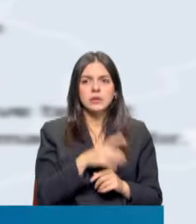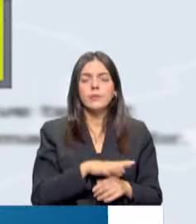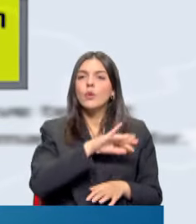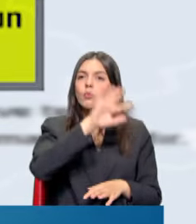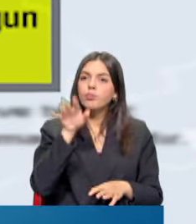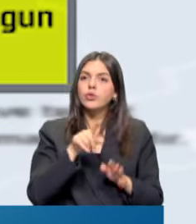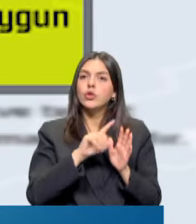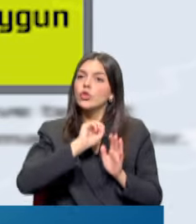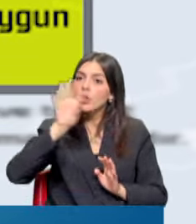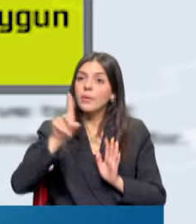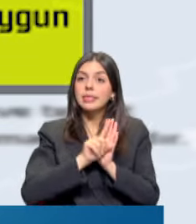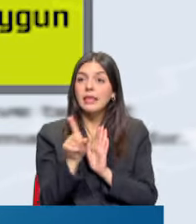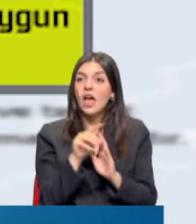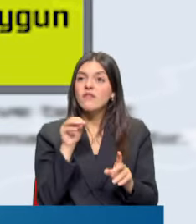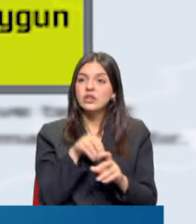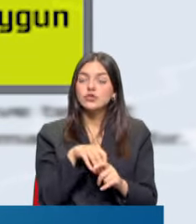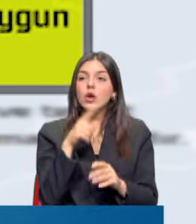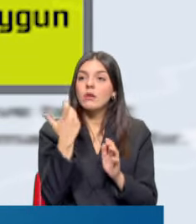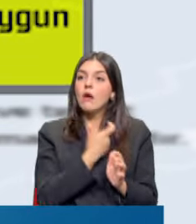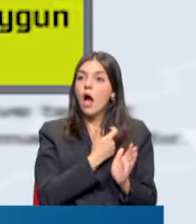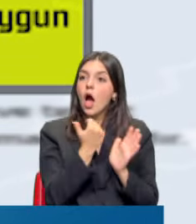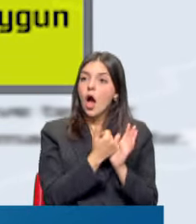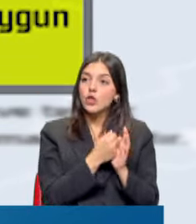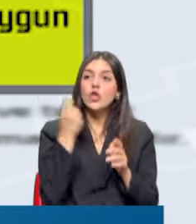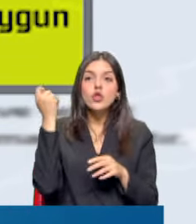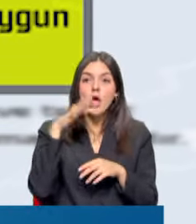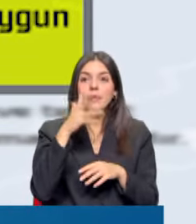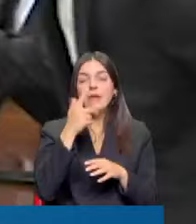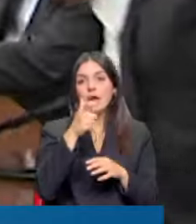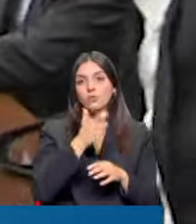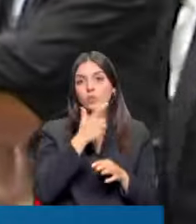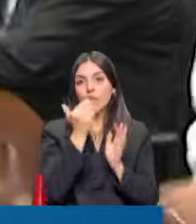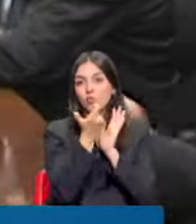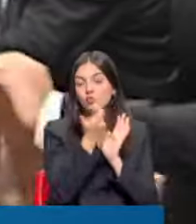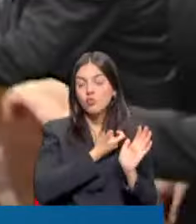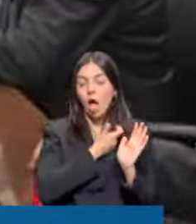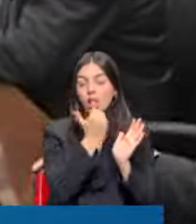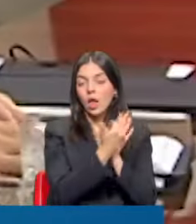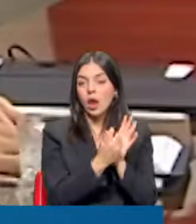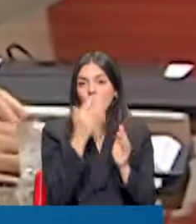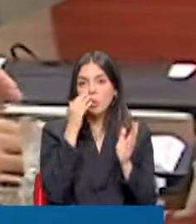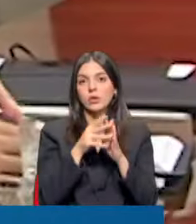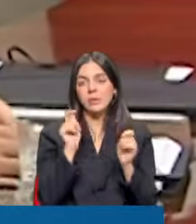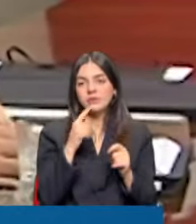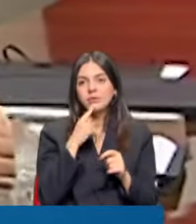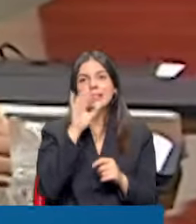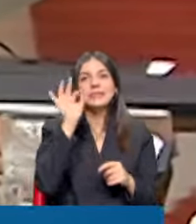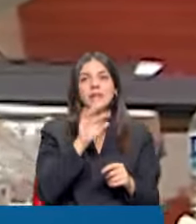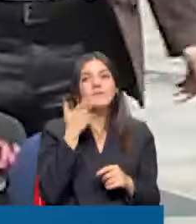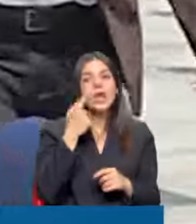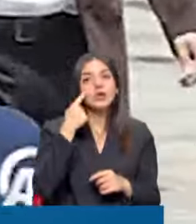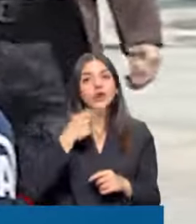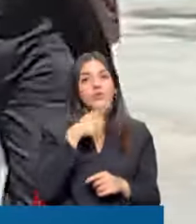işlemleri yürürlükteki kanun, yönetmelik ve yönergelere uygun olarak yapılmıştır. Silivri ve Bakırköy Cumhuriyet Başsavcılıkları